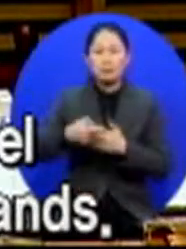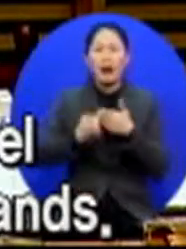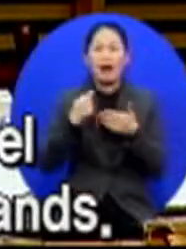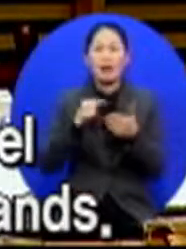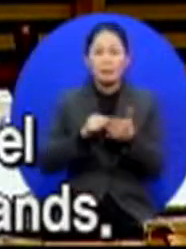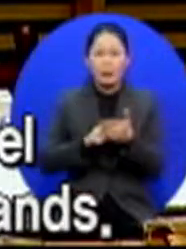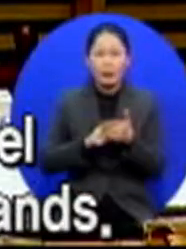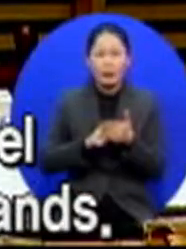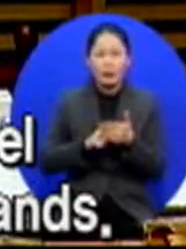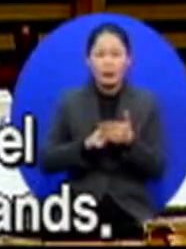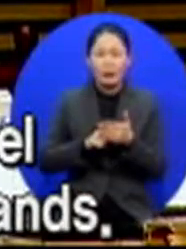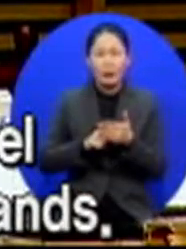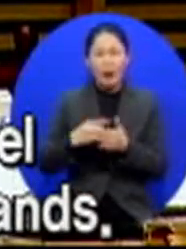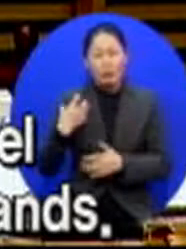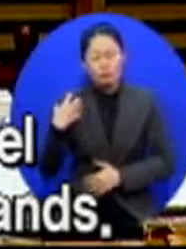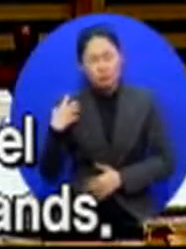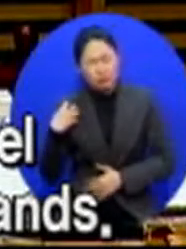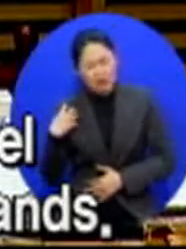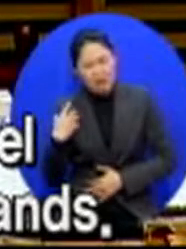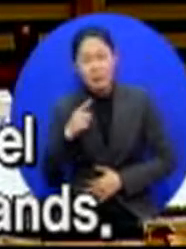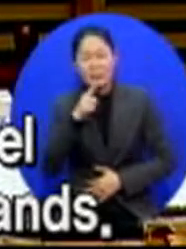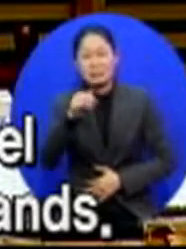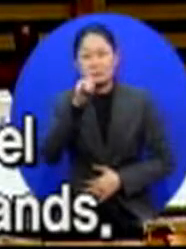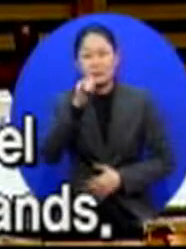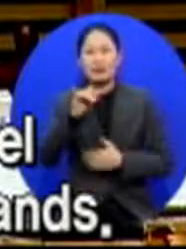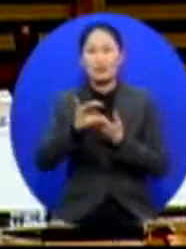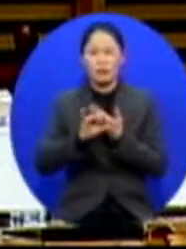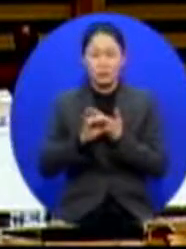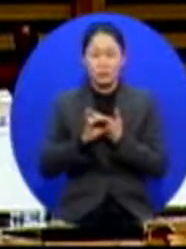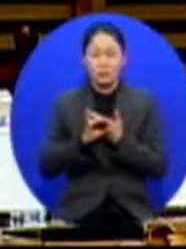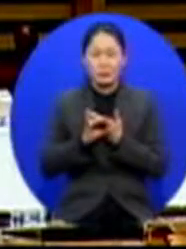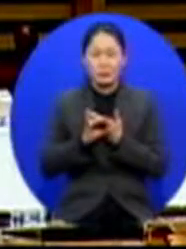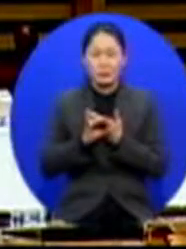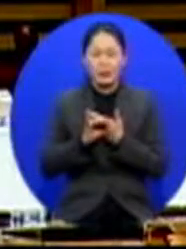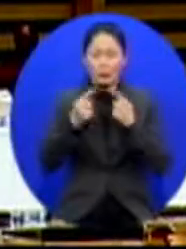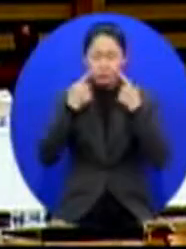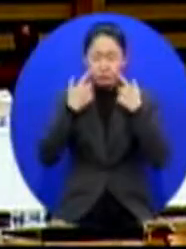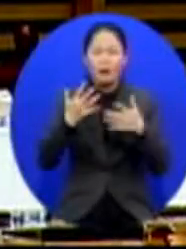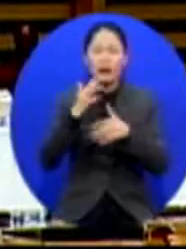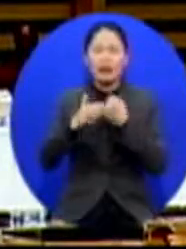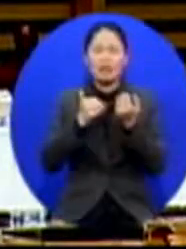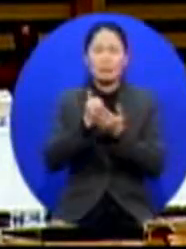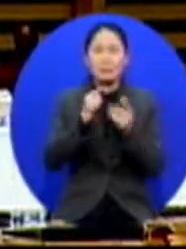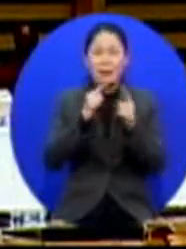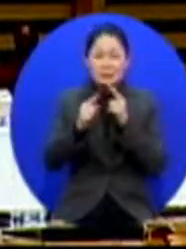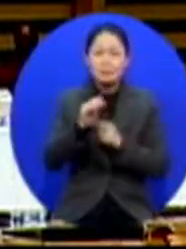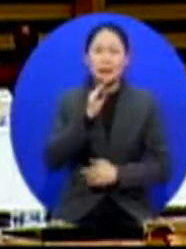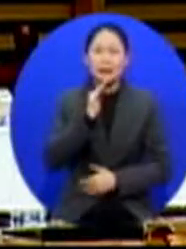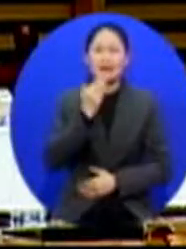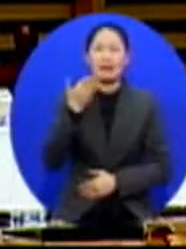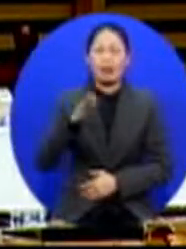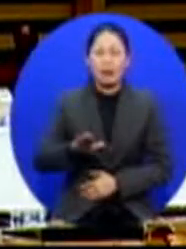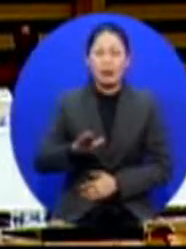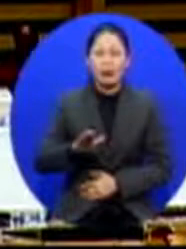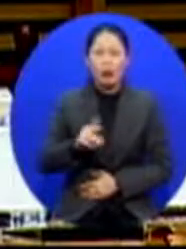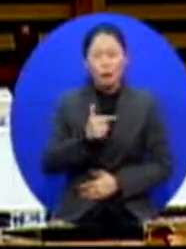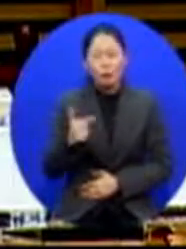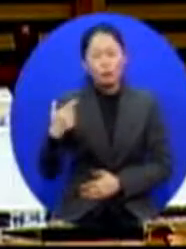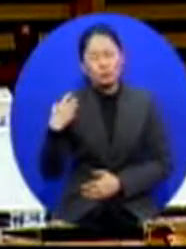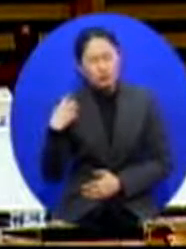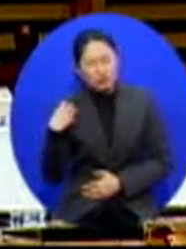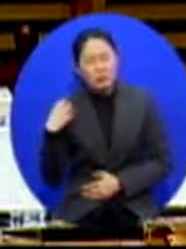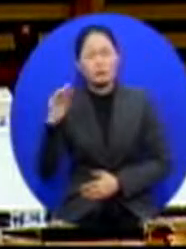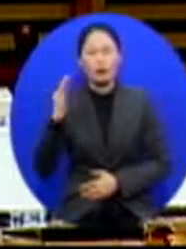너무 부담되는 말씀 이라고 여겨지는 것이 있다면 분명히 하나님의 말씀은 맞는데 너무 부담이